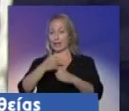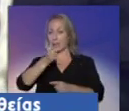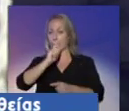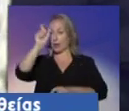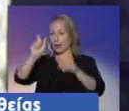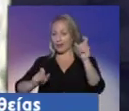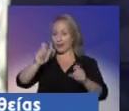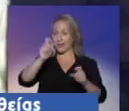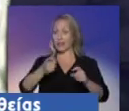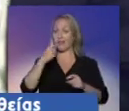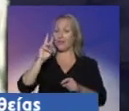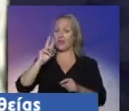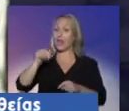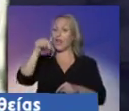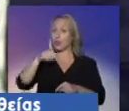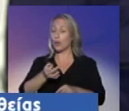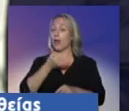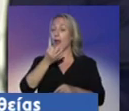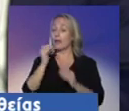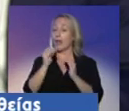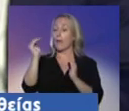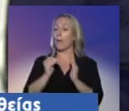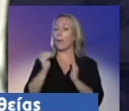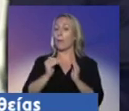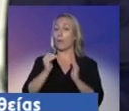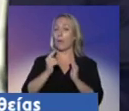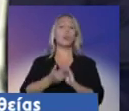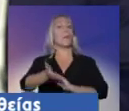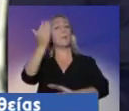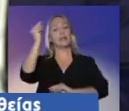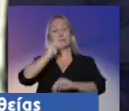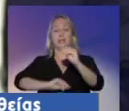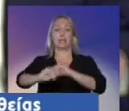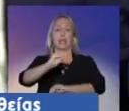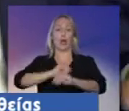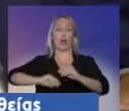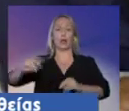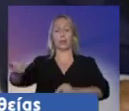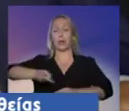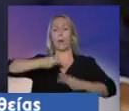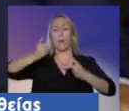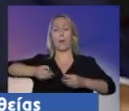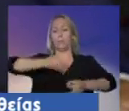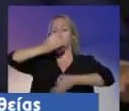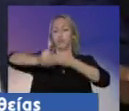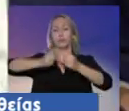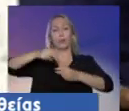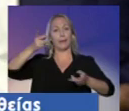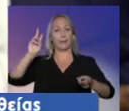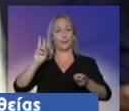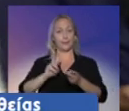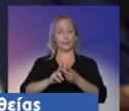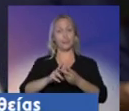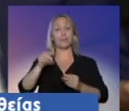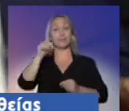ότι χαμηλώνετε αισθητά τους επικριτικούς σας τόνους. Έχετε μετριάσει τη ρητορική σας. Θέλω να σας ρωτήσω εάν σκοπεύετε να